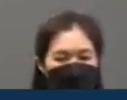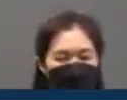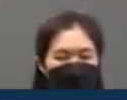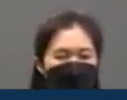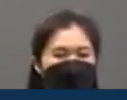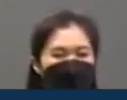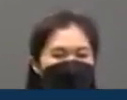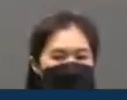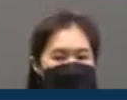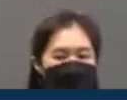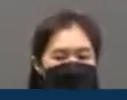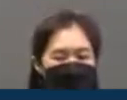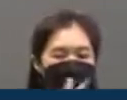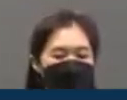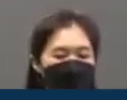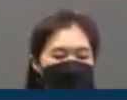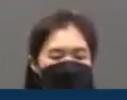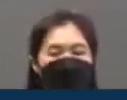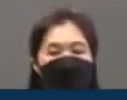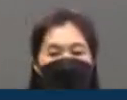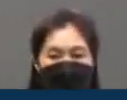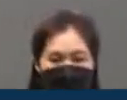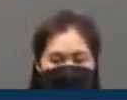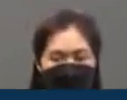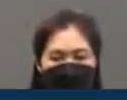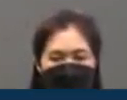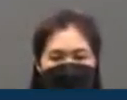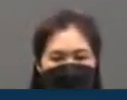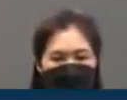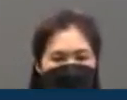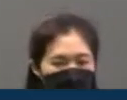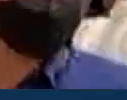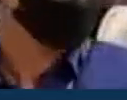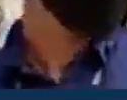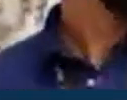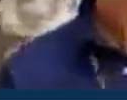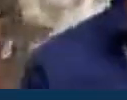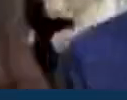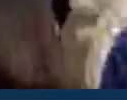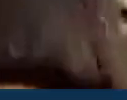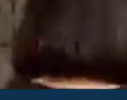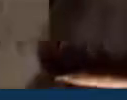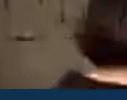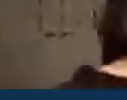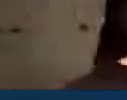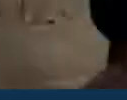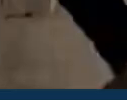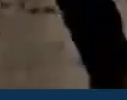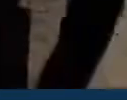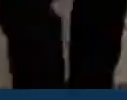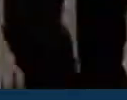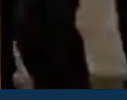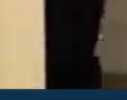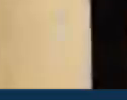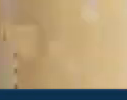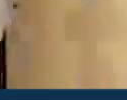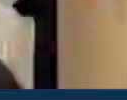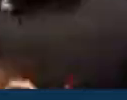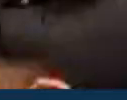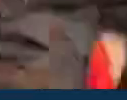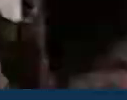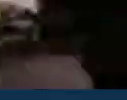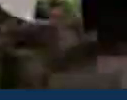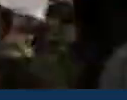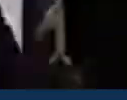องความเดือดร้อนของประชาชนให้มากที่สุดซึ่งจากวิกฤตของโลกที่เกิดขึ้นทั้งจากปัญหาสงครามยูเครนรัสเซียปัญห